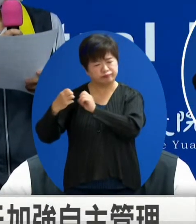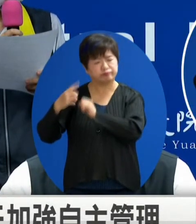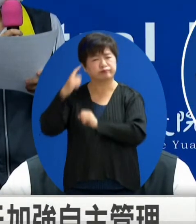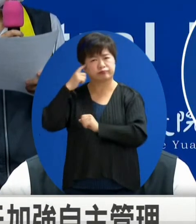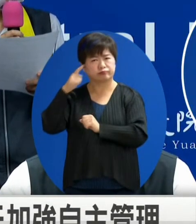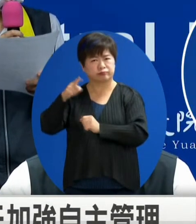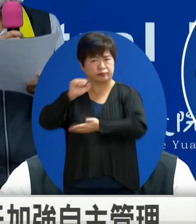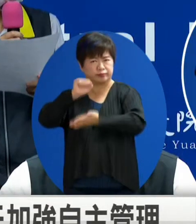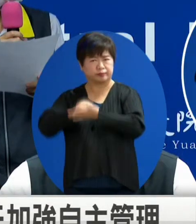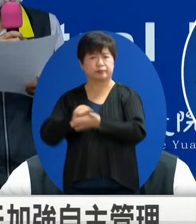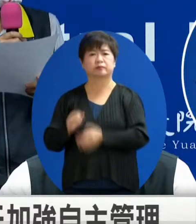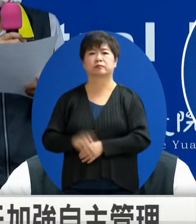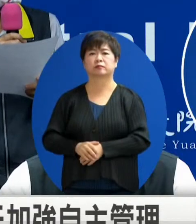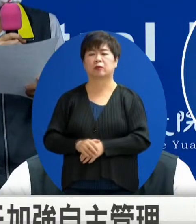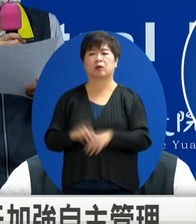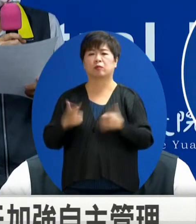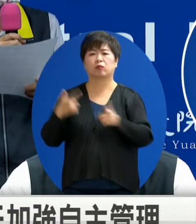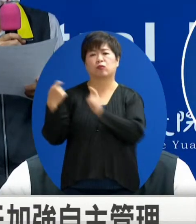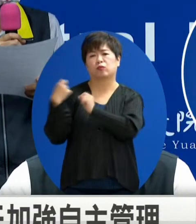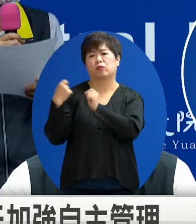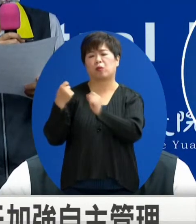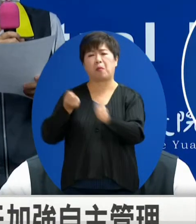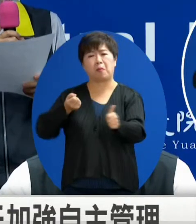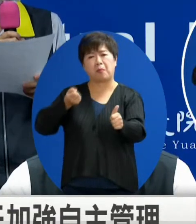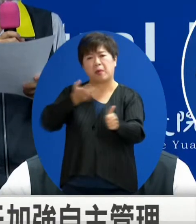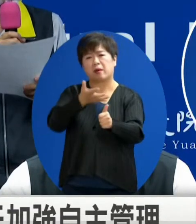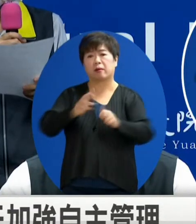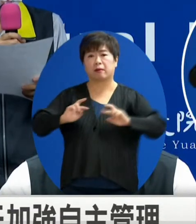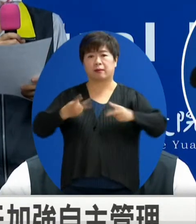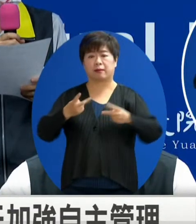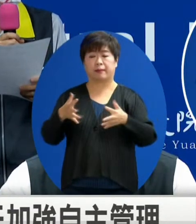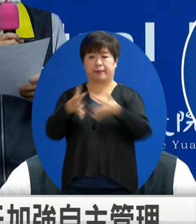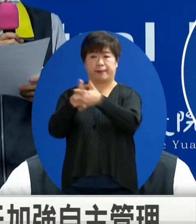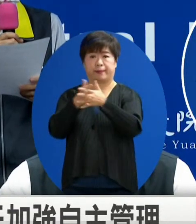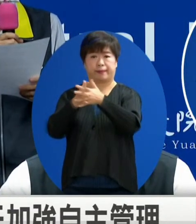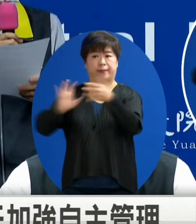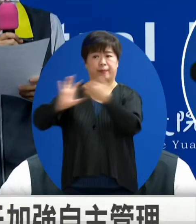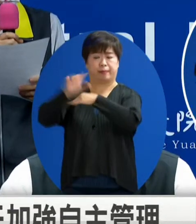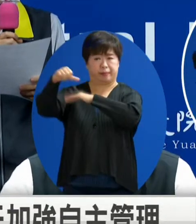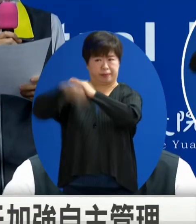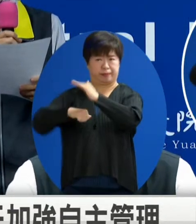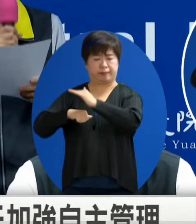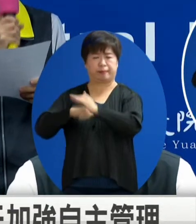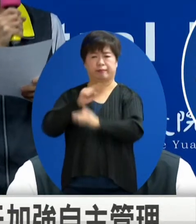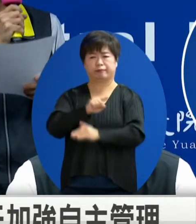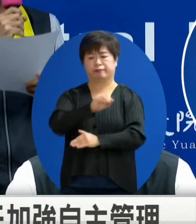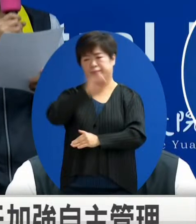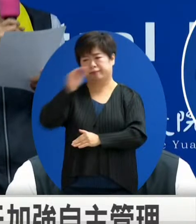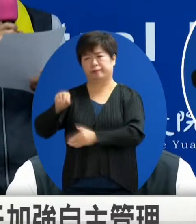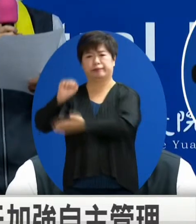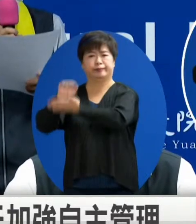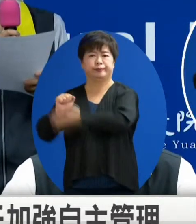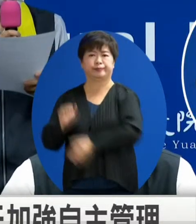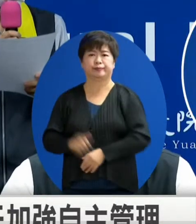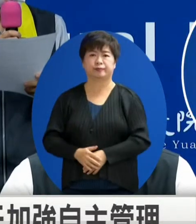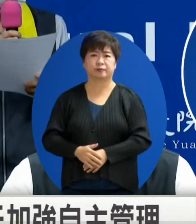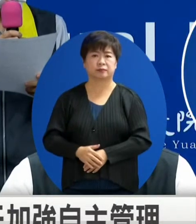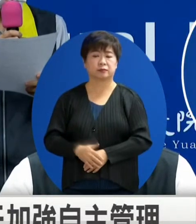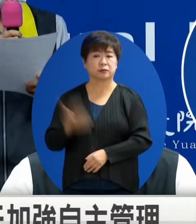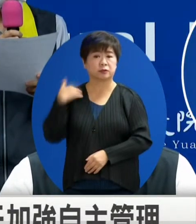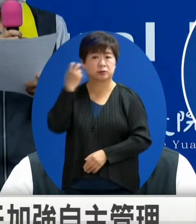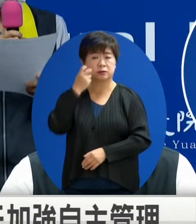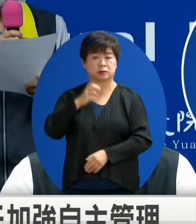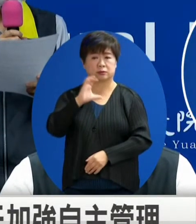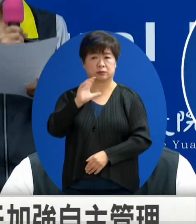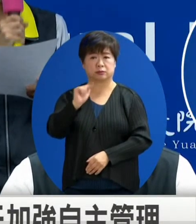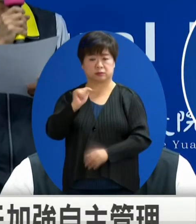是属于非近期感染，所以改判为这个美国的境外移入。那他检验出来当时的这个 CT